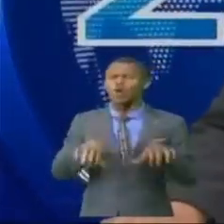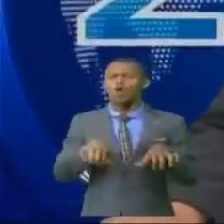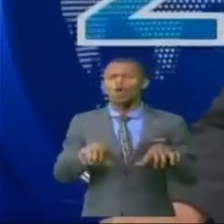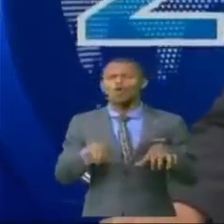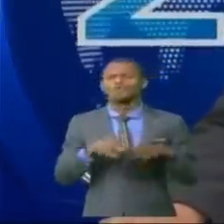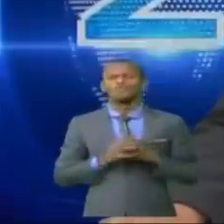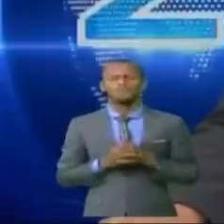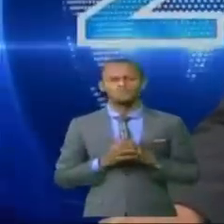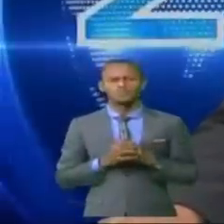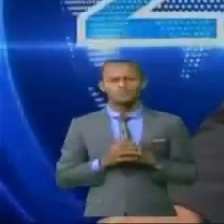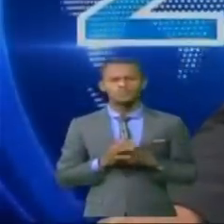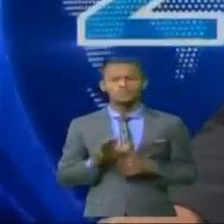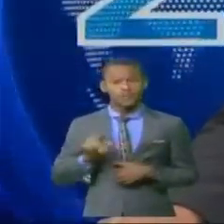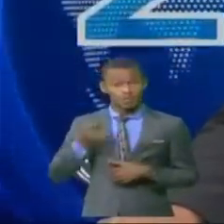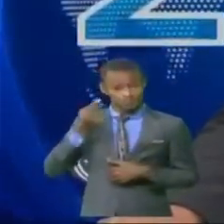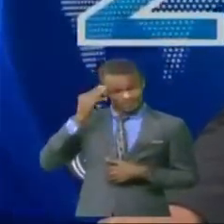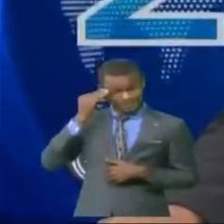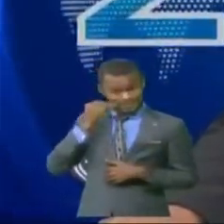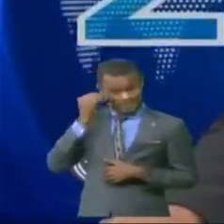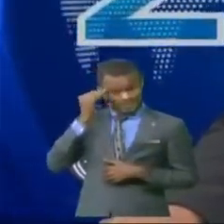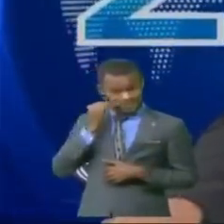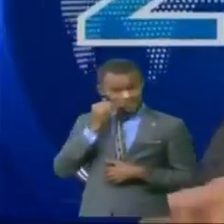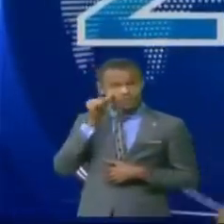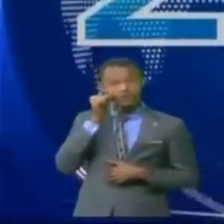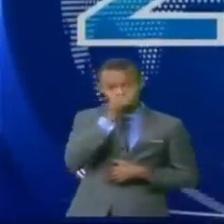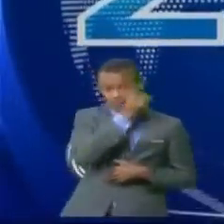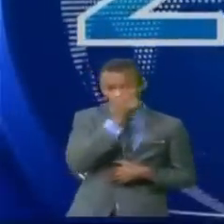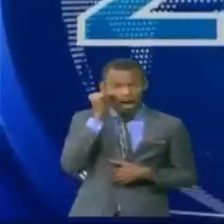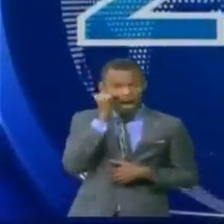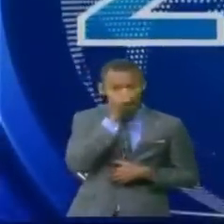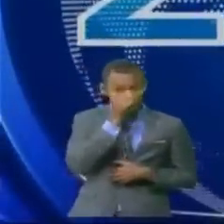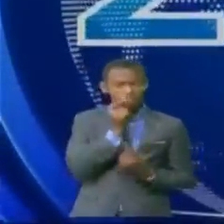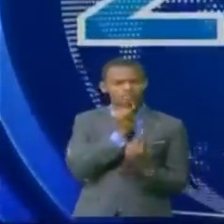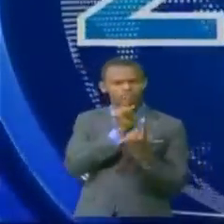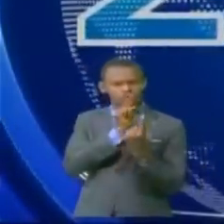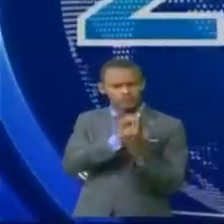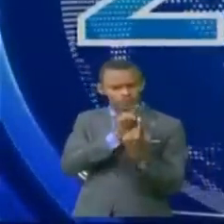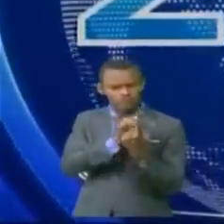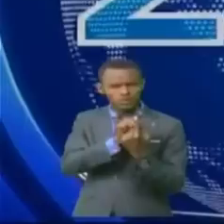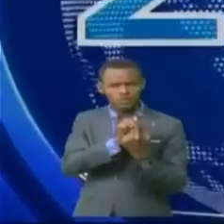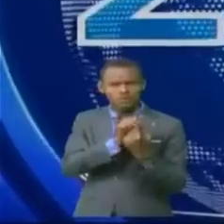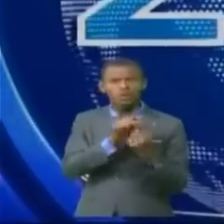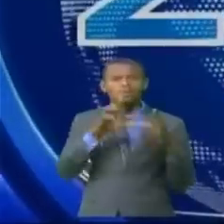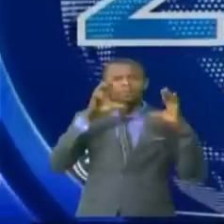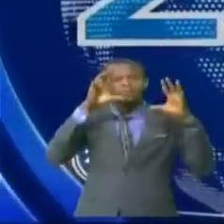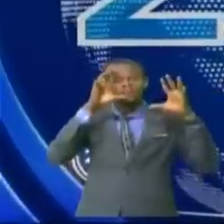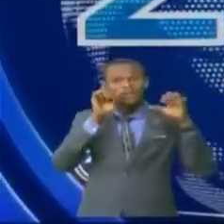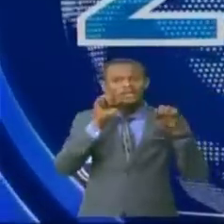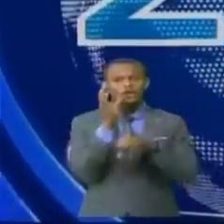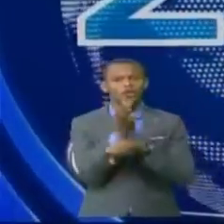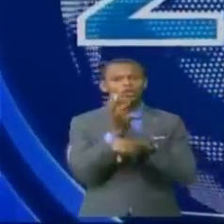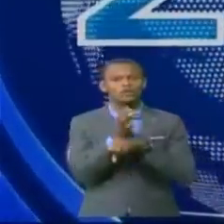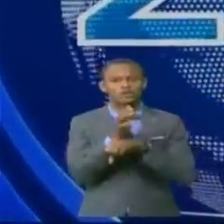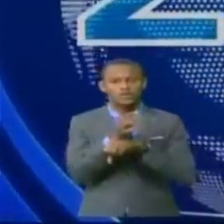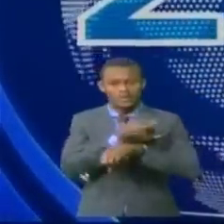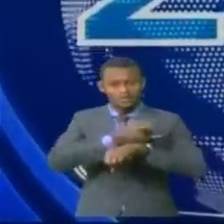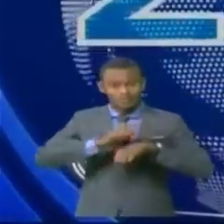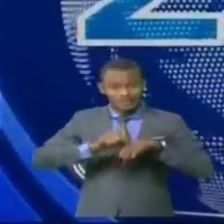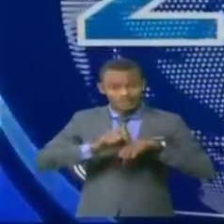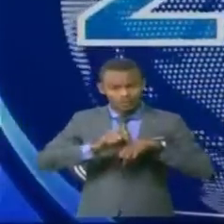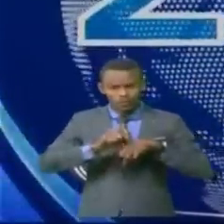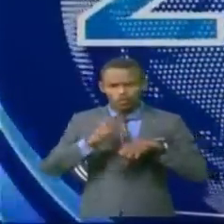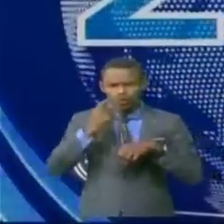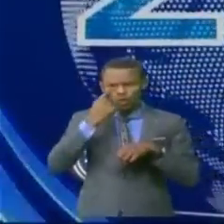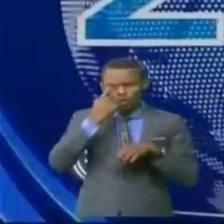Jean-Michel Samalukonde rassure le directeur général et le président du conseil d'administration du Centre d'expertise, d'évaluation et de